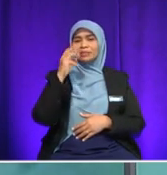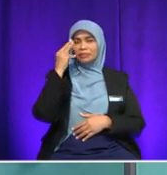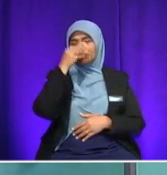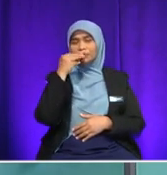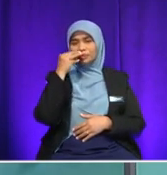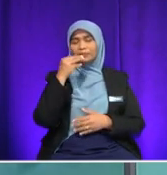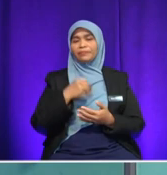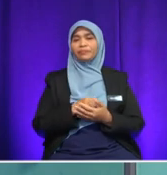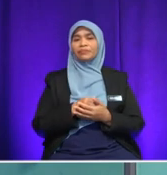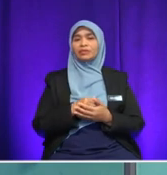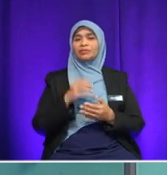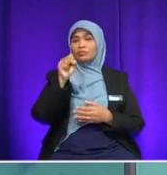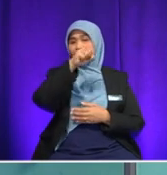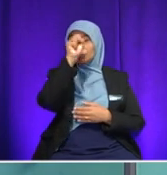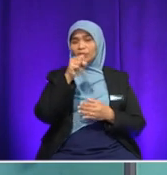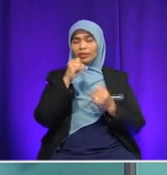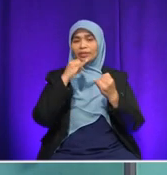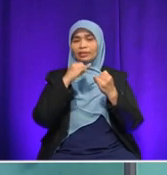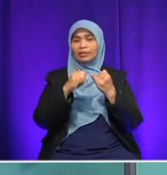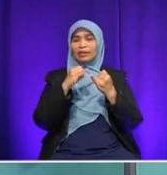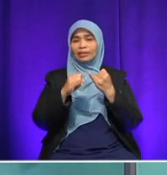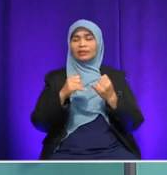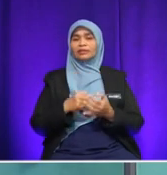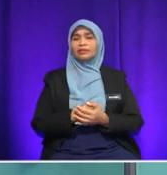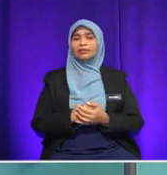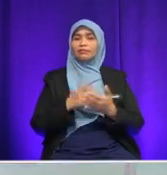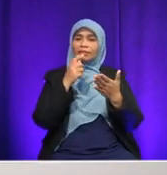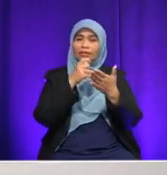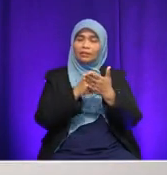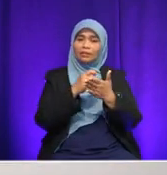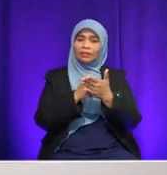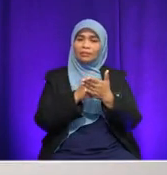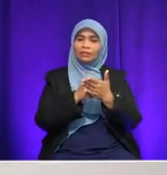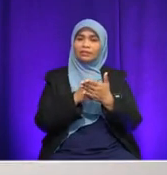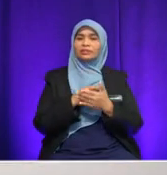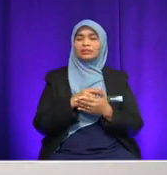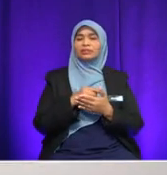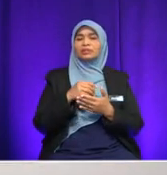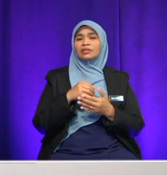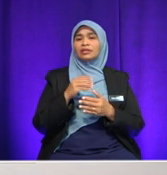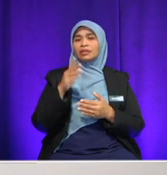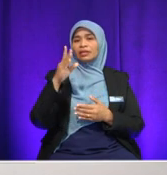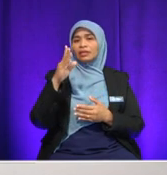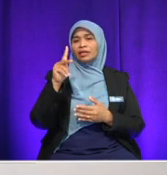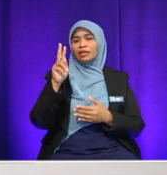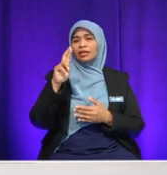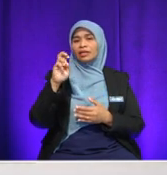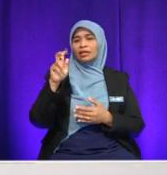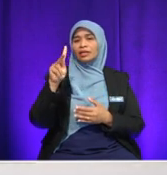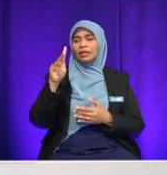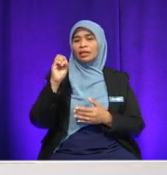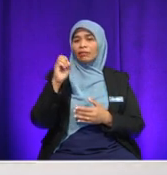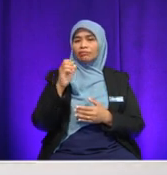kepada soalan yang terakhir. Alright, silakan. Kita tengok. Tiba-tiba sastrawan Diamond Kreko mengangkat kertasnya